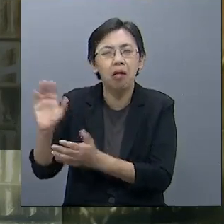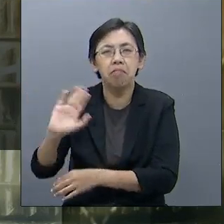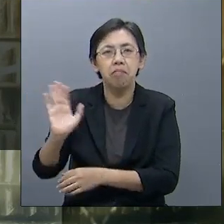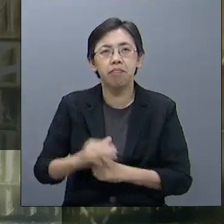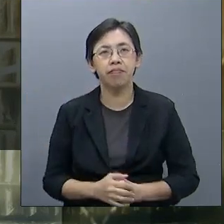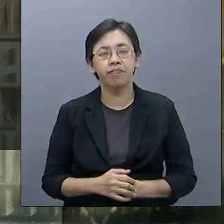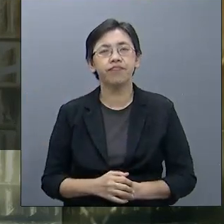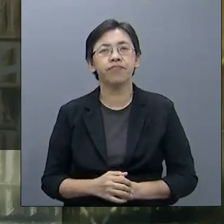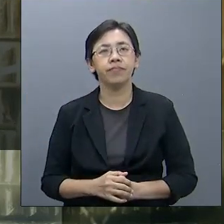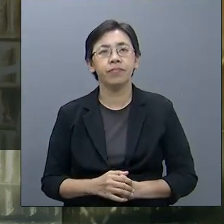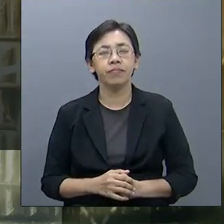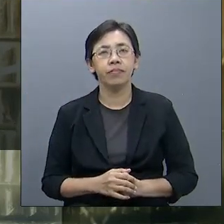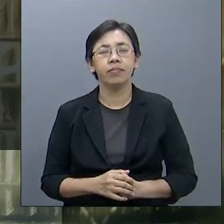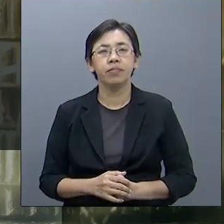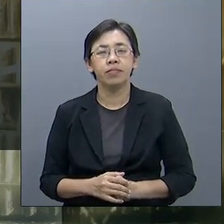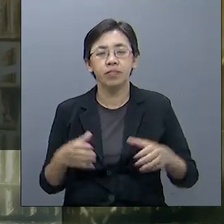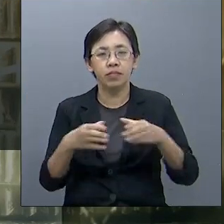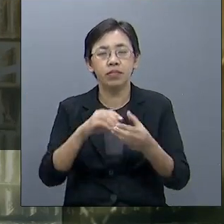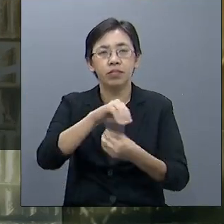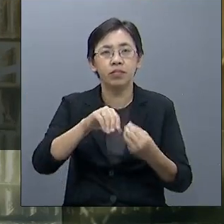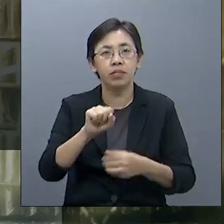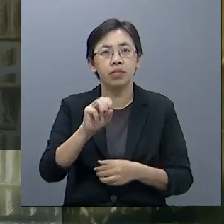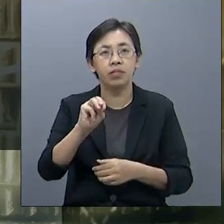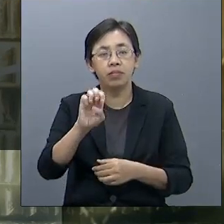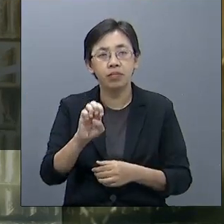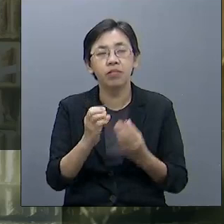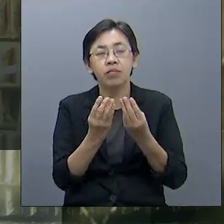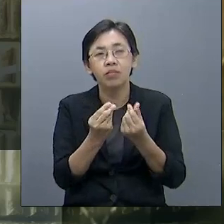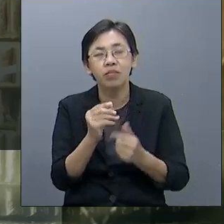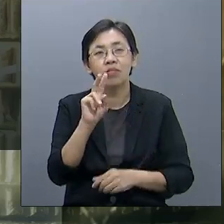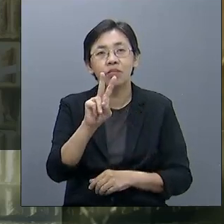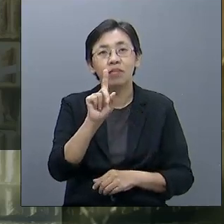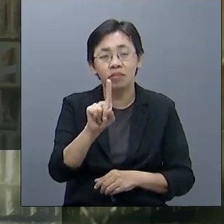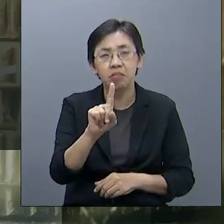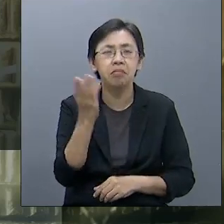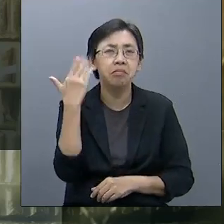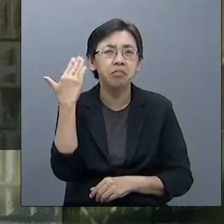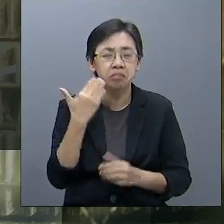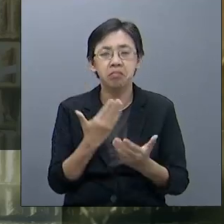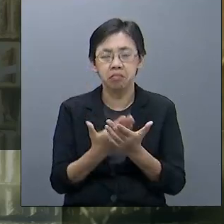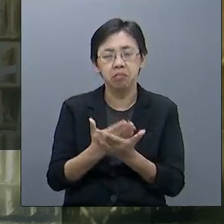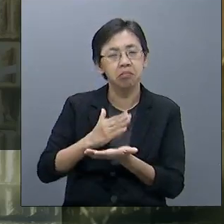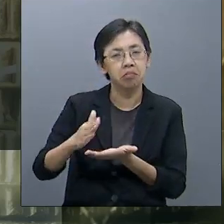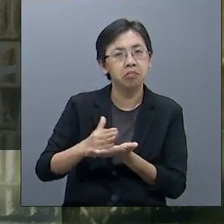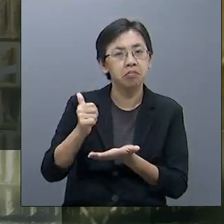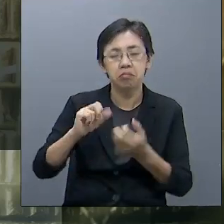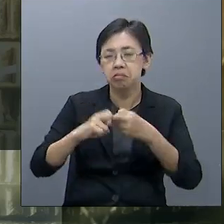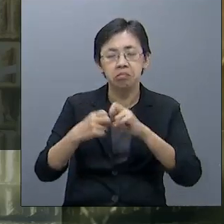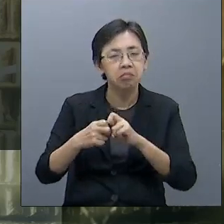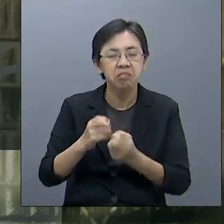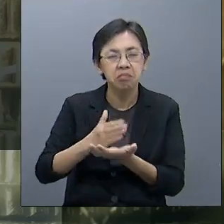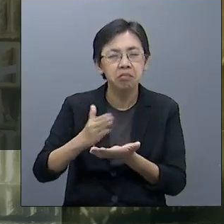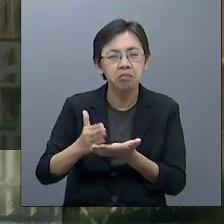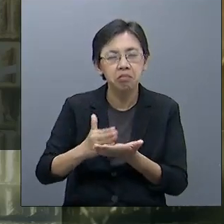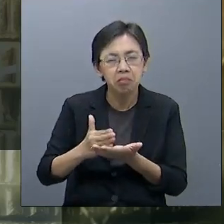สำหรับการช่วยเหลือลูกหนี้กลุ่ม SME รหัส21นะคะคือเป็นกลุ่มที่ก่อนหน้านี้เป็นลูกหนี้ดีค่ะจากปกติไม่มีประวัติผิดนัดชำระ